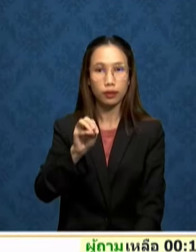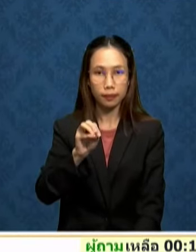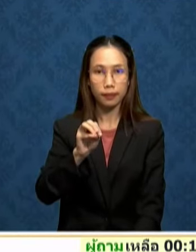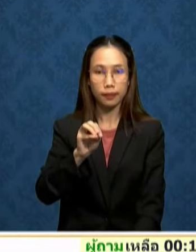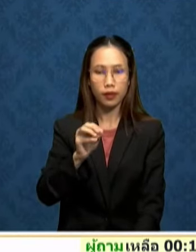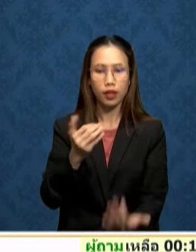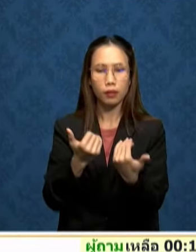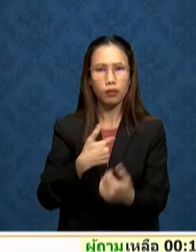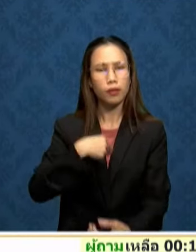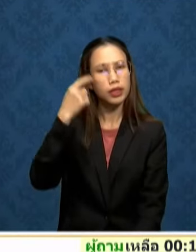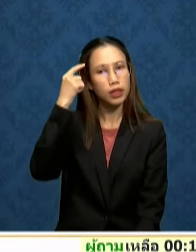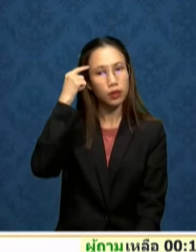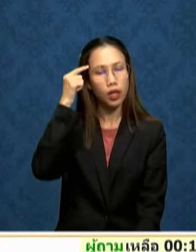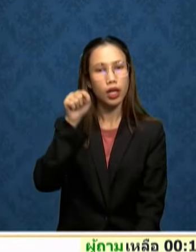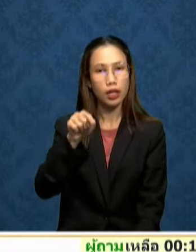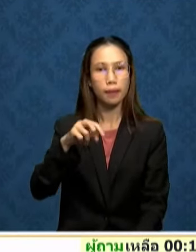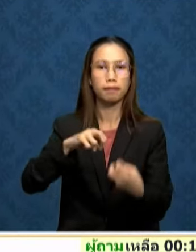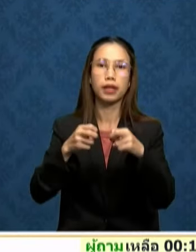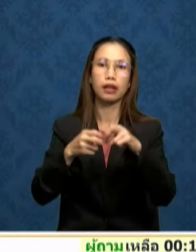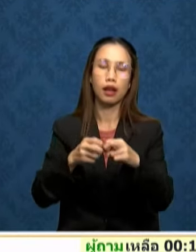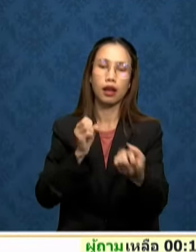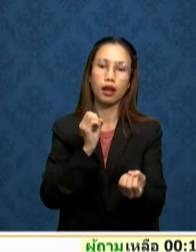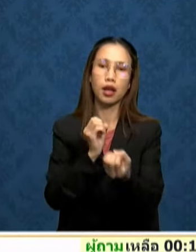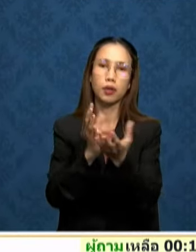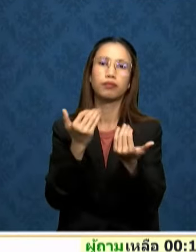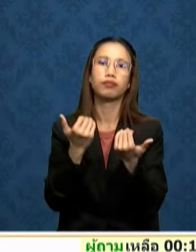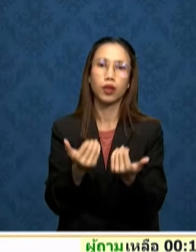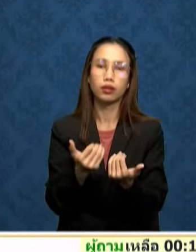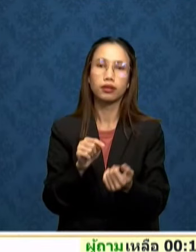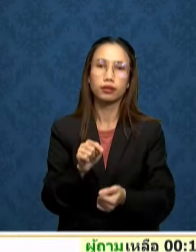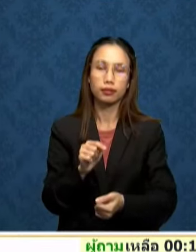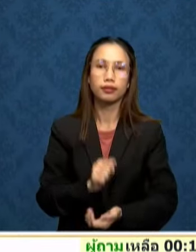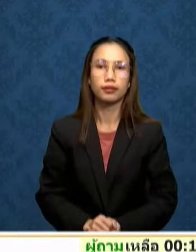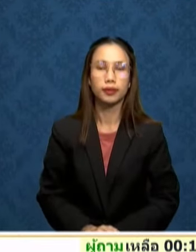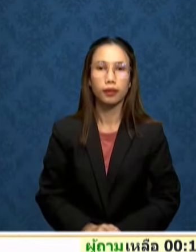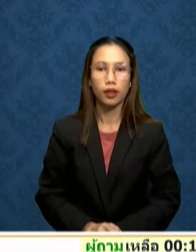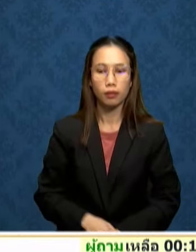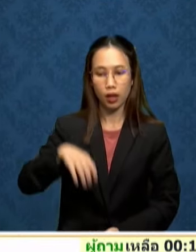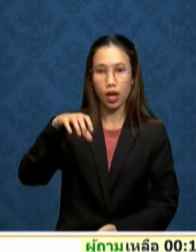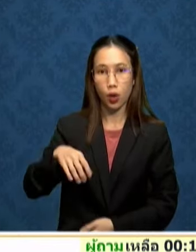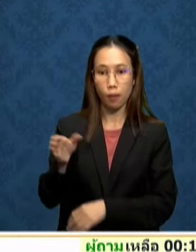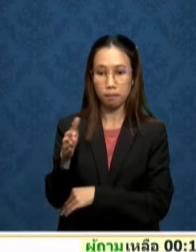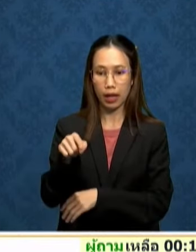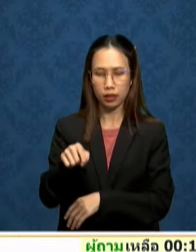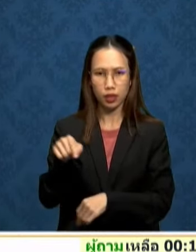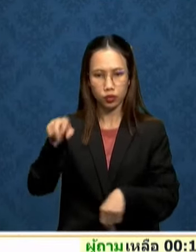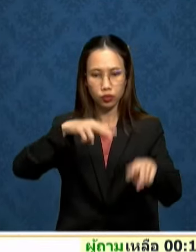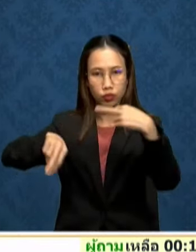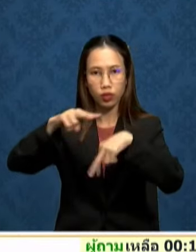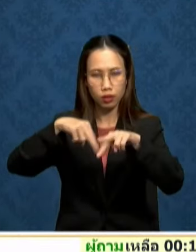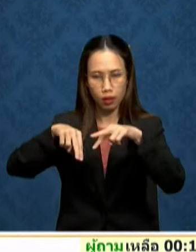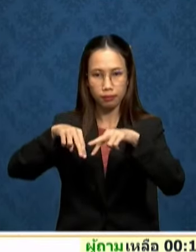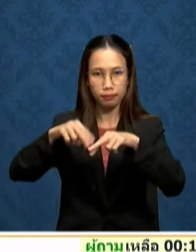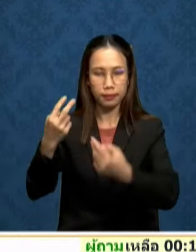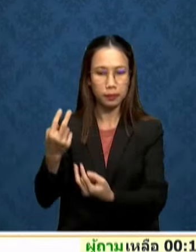ากนั้นผมก็เชื่อได้ว่ามันเป็นปัญหาที่ลามมาจนถึงทุกวันนี้อย่างที่เราทราบกันนะครับผมเนี่ยได้ให้กรมประมงตรวจสอบย้อนหลังครับว่าผ